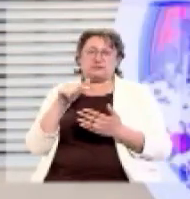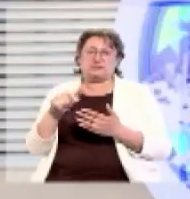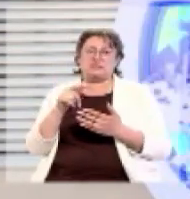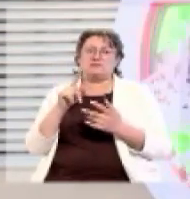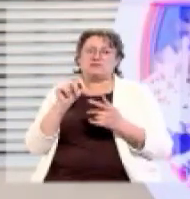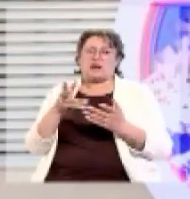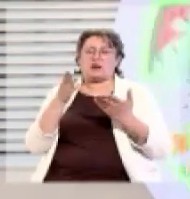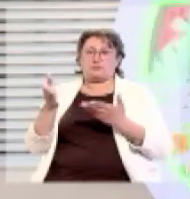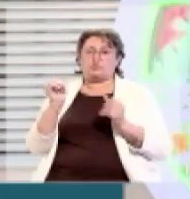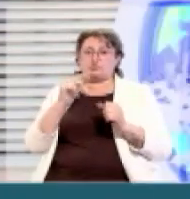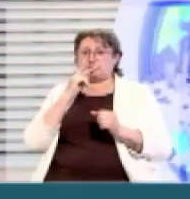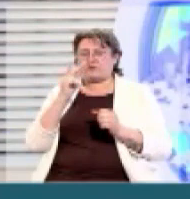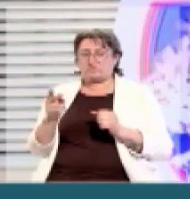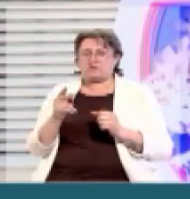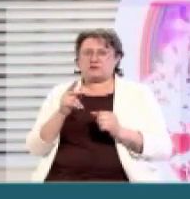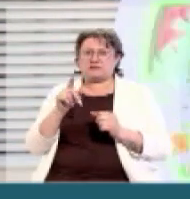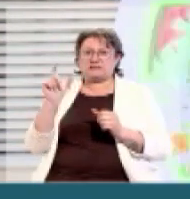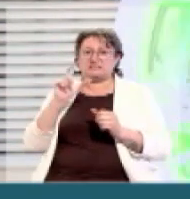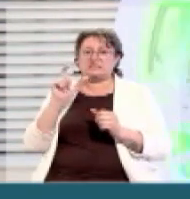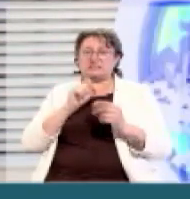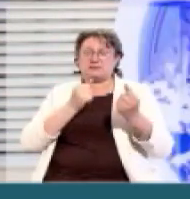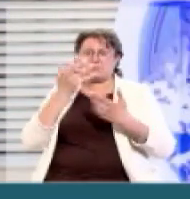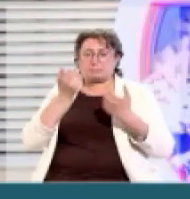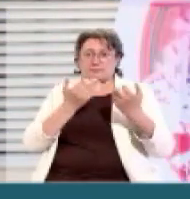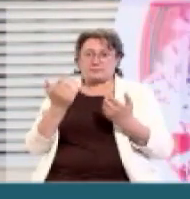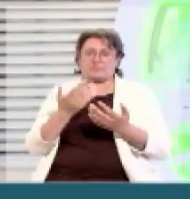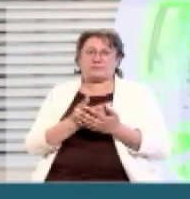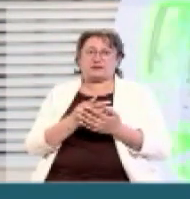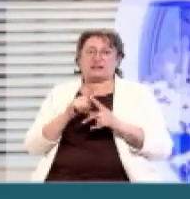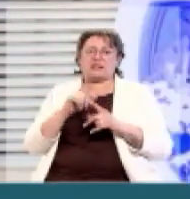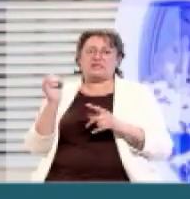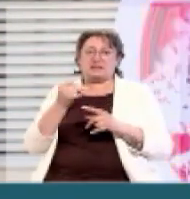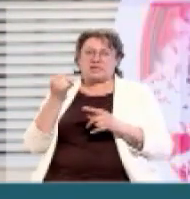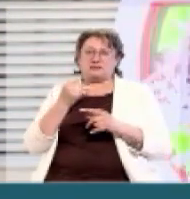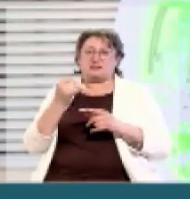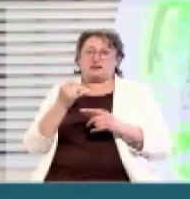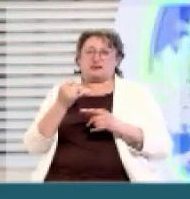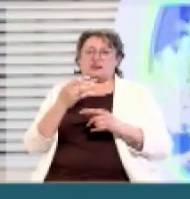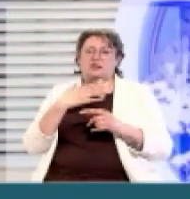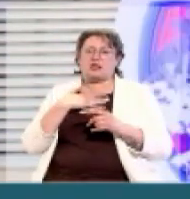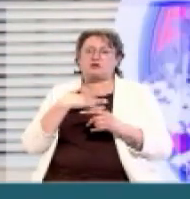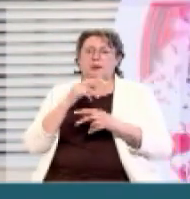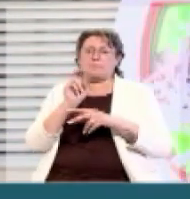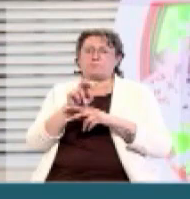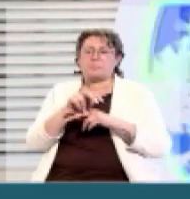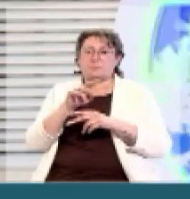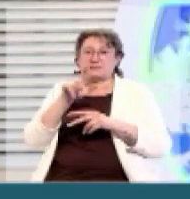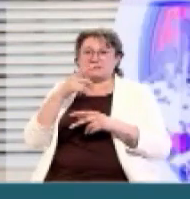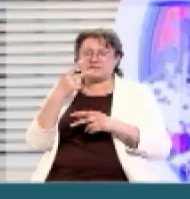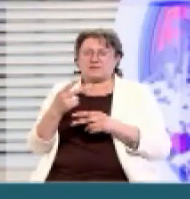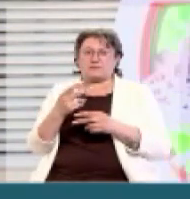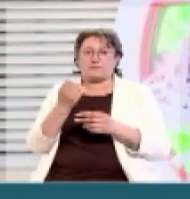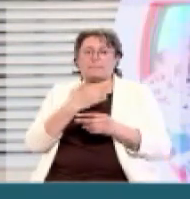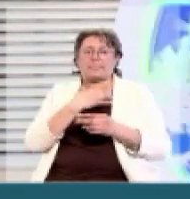вы в зале, можете увидеть, она горит всеми огнями. Это очень привлекает наших посетителей. Ну и